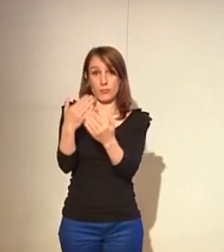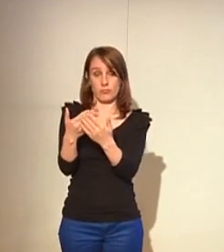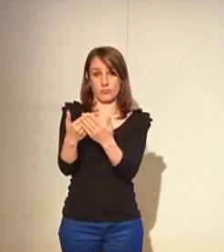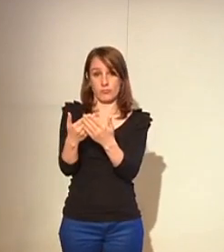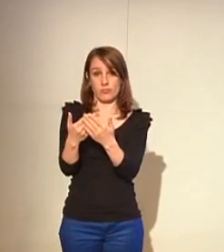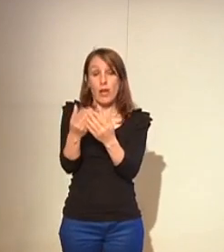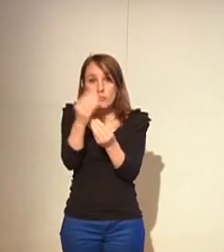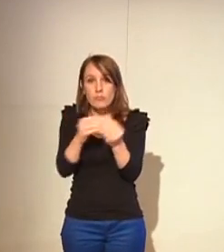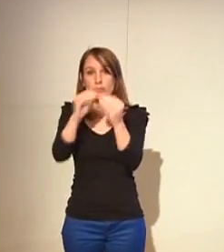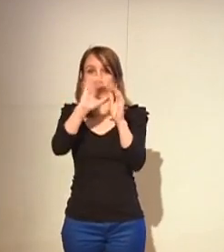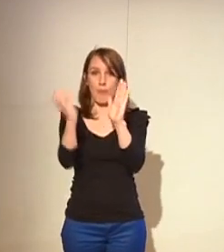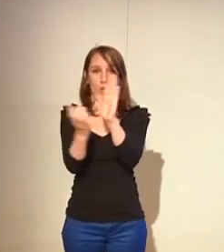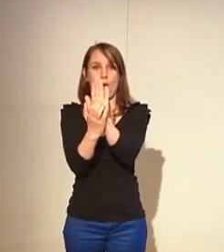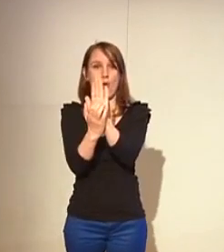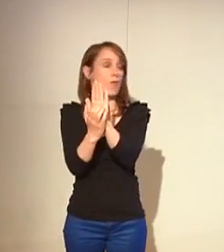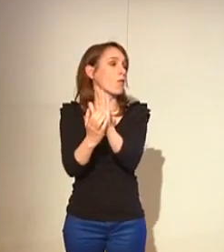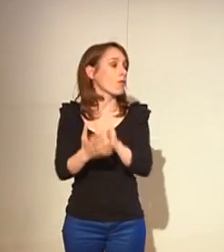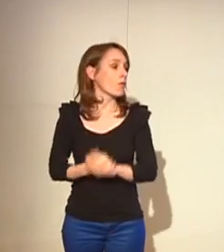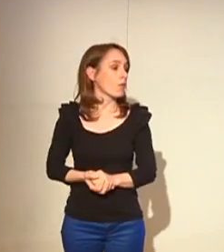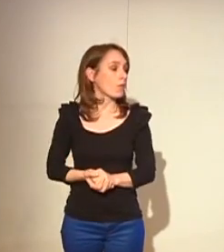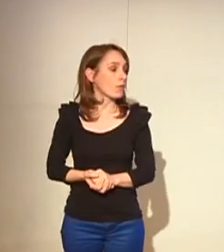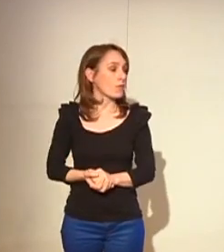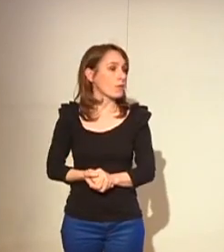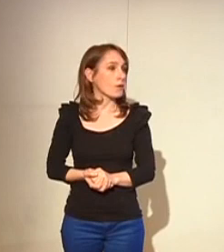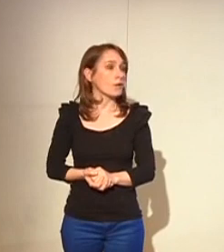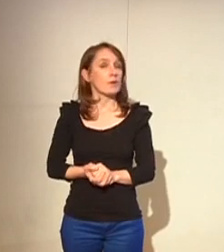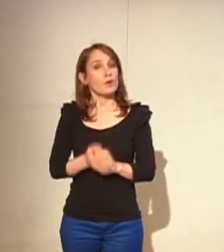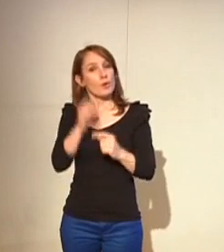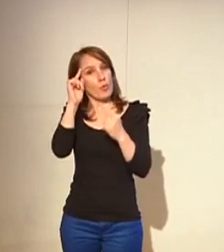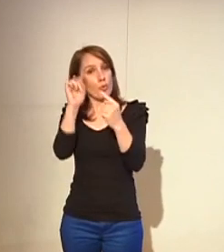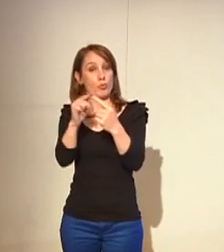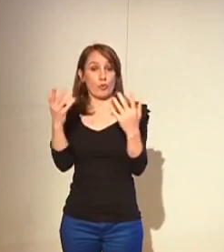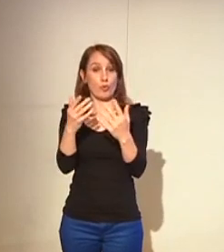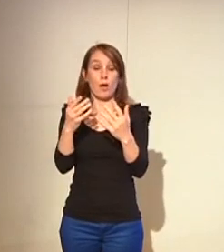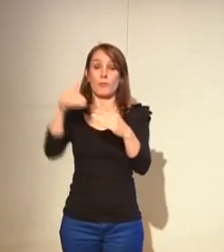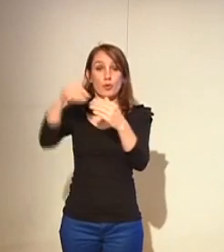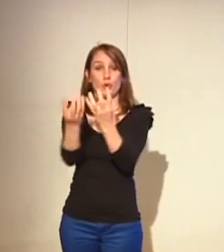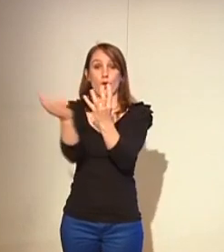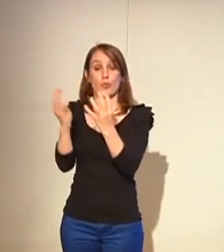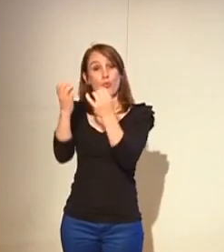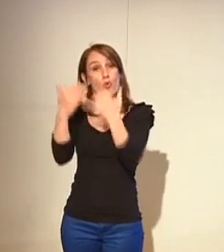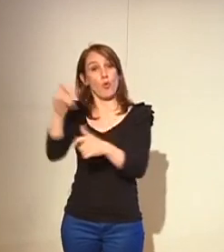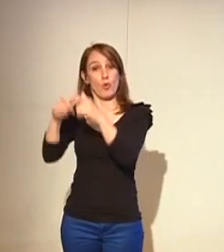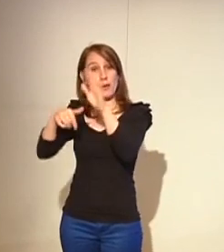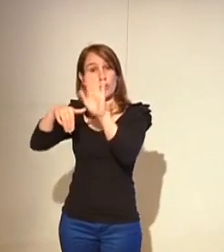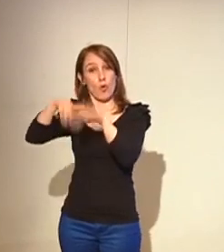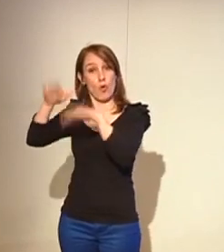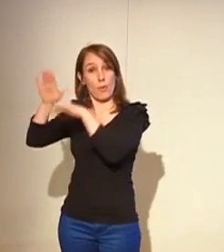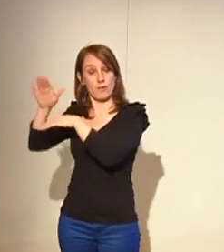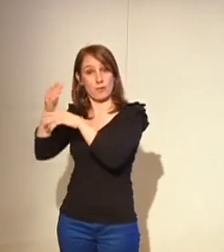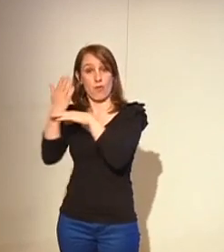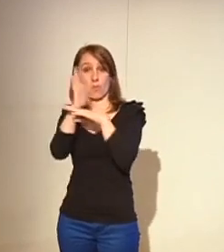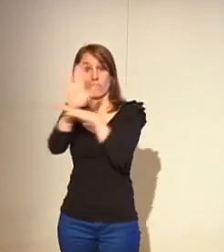un amendement pour faire passer le nombre de représentants de 5 à